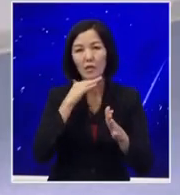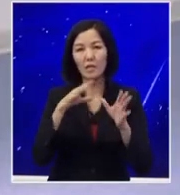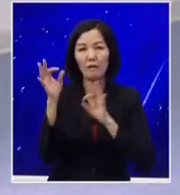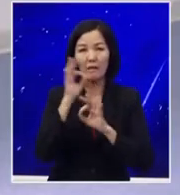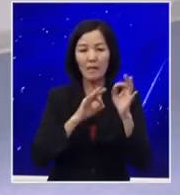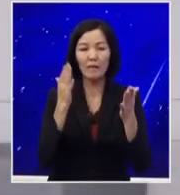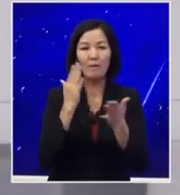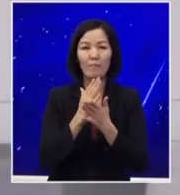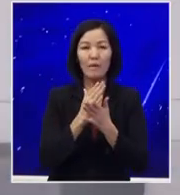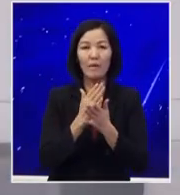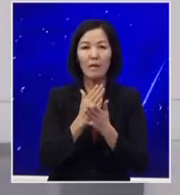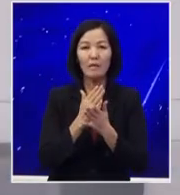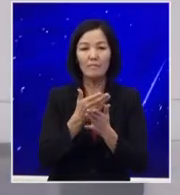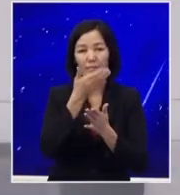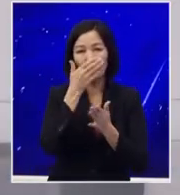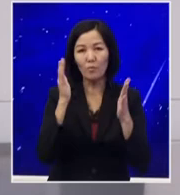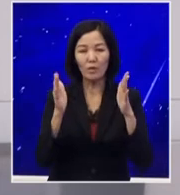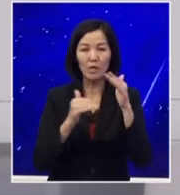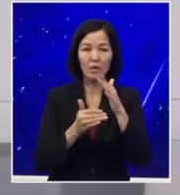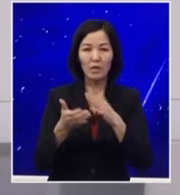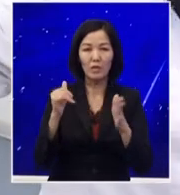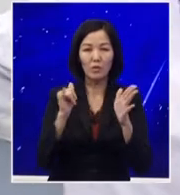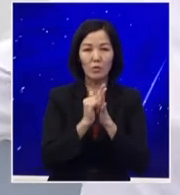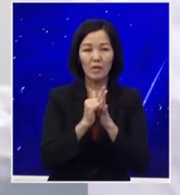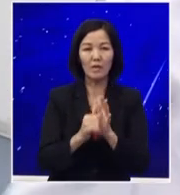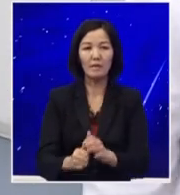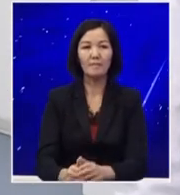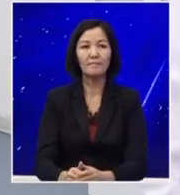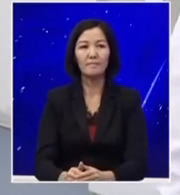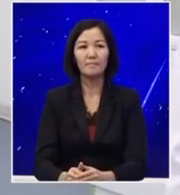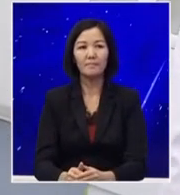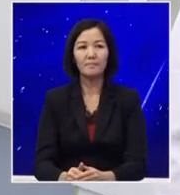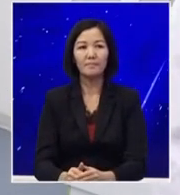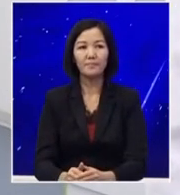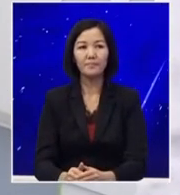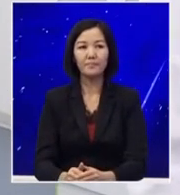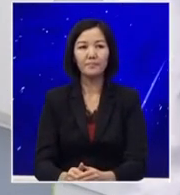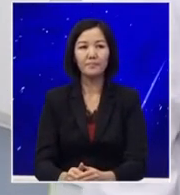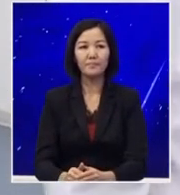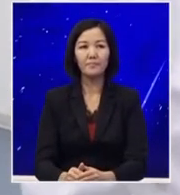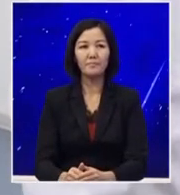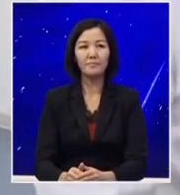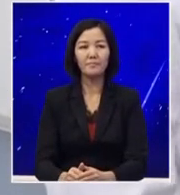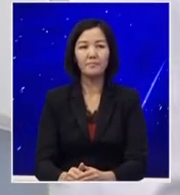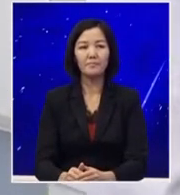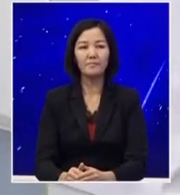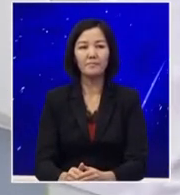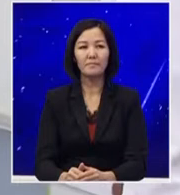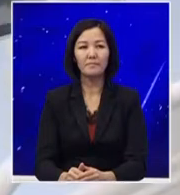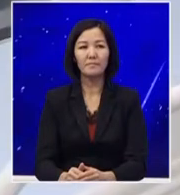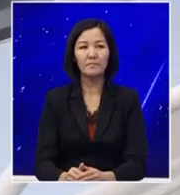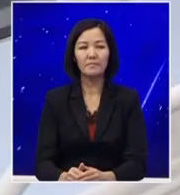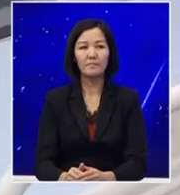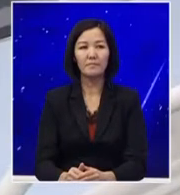Ғимарат ішіне оттегі желісі жүргізілген. Дәрмек кислородтар өткізілген. Орталық барлықтары. Вот то, что